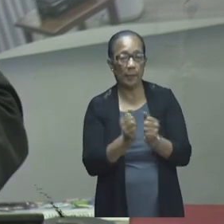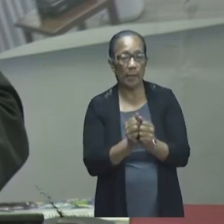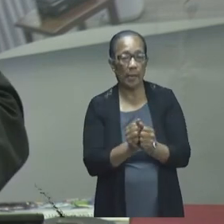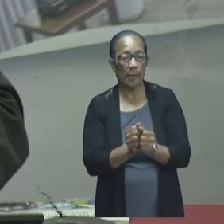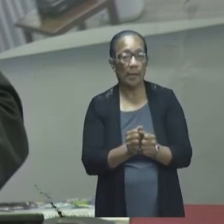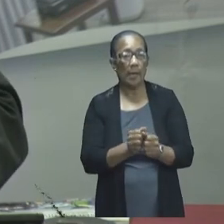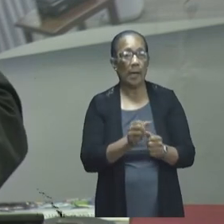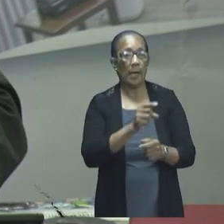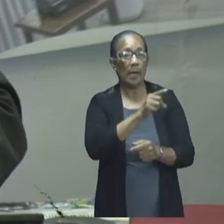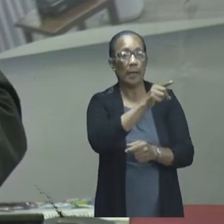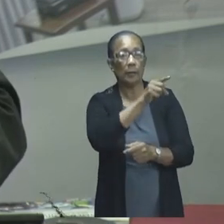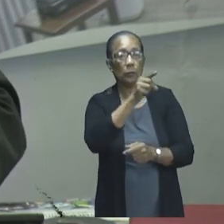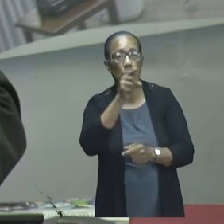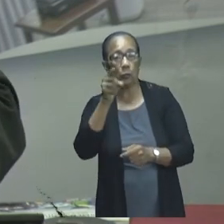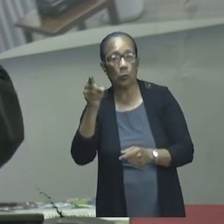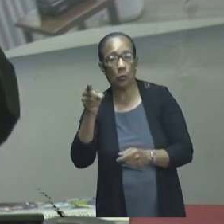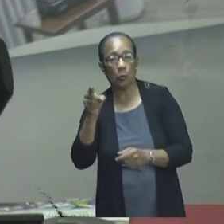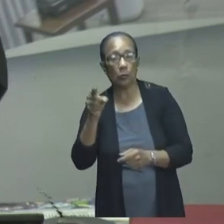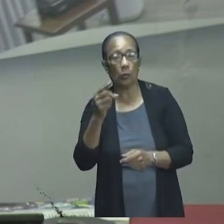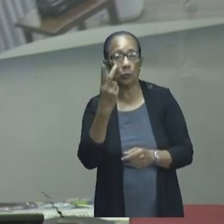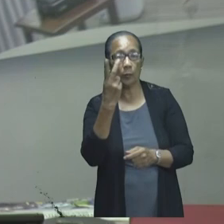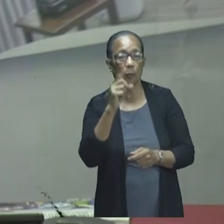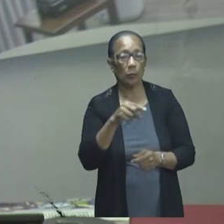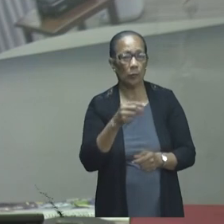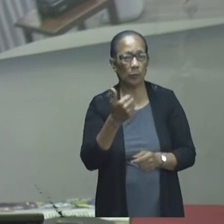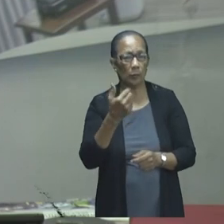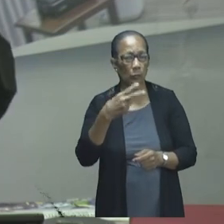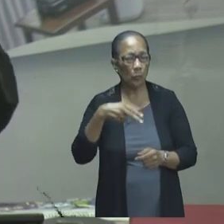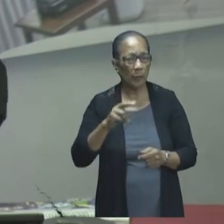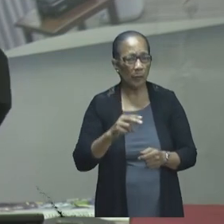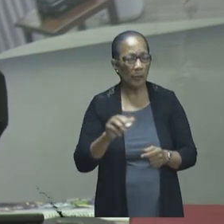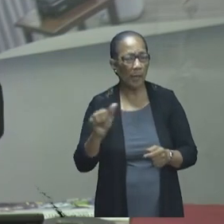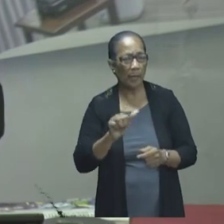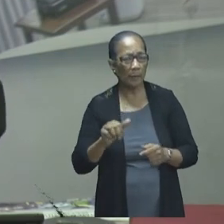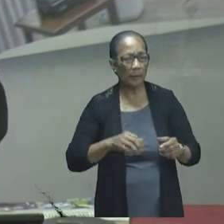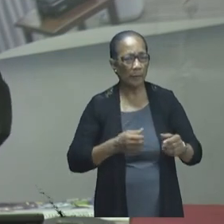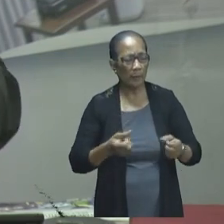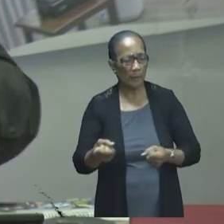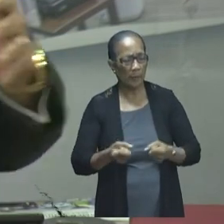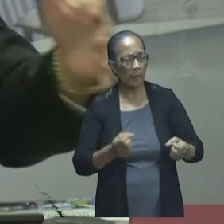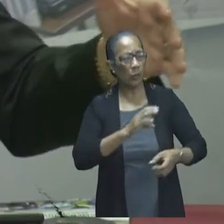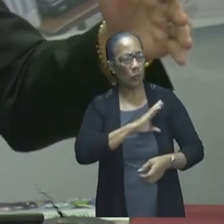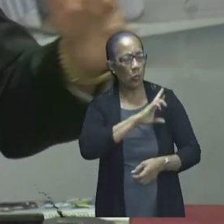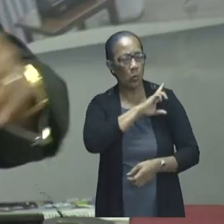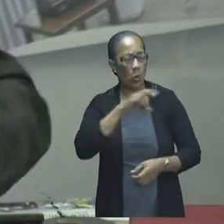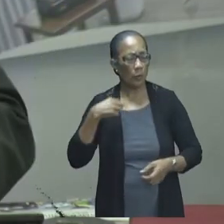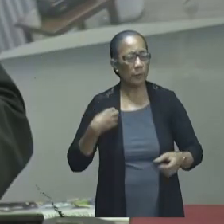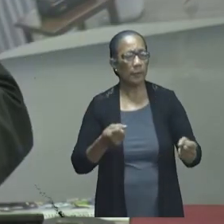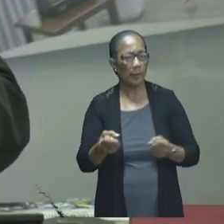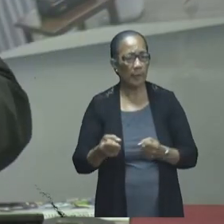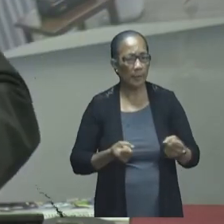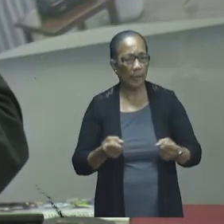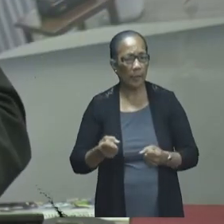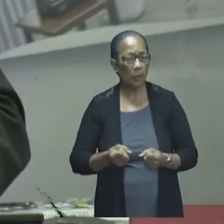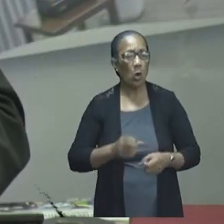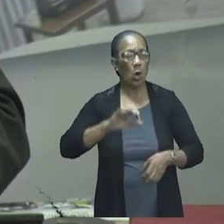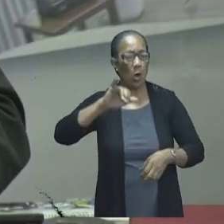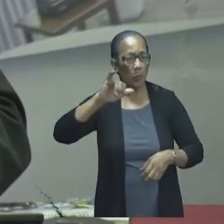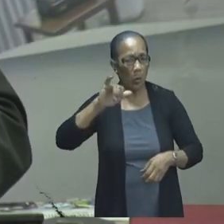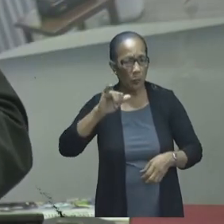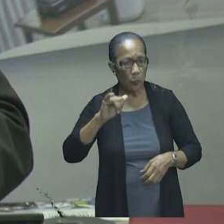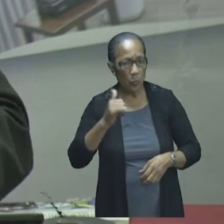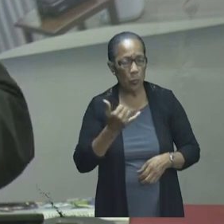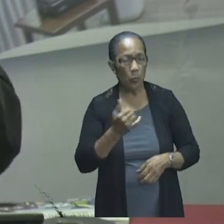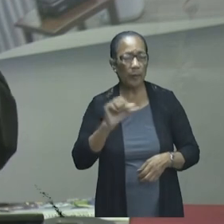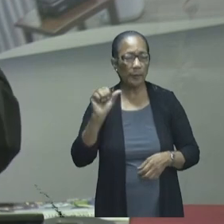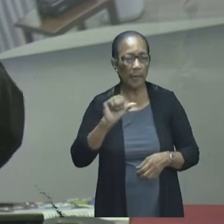2026 om die aan de regering dan zal ook onze regeren zijn om werkplan te laten ontwikkelen